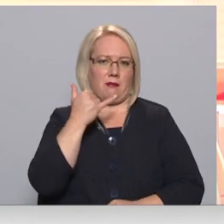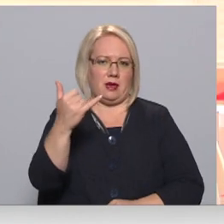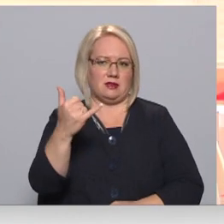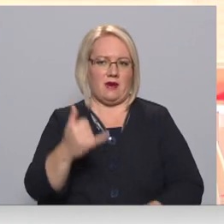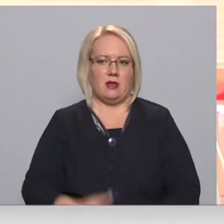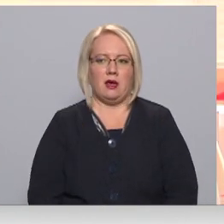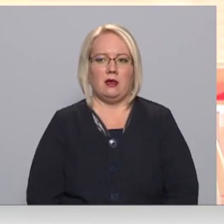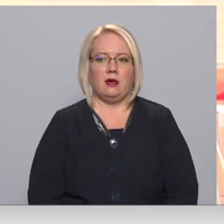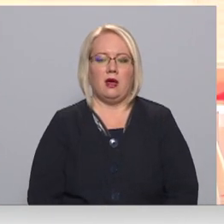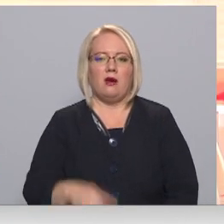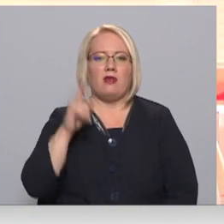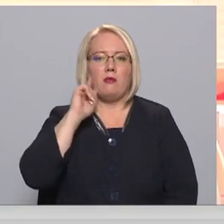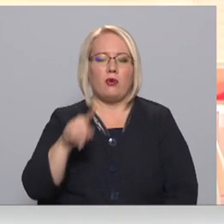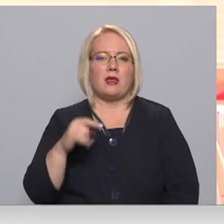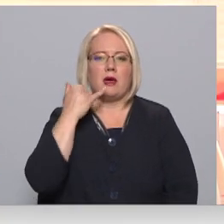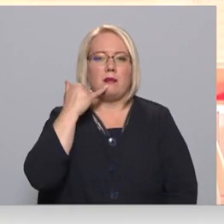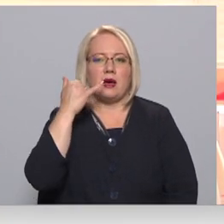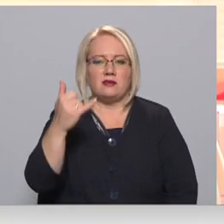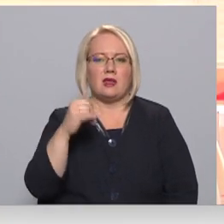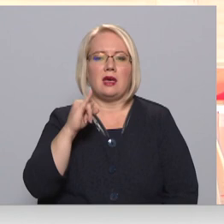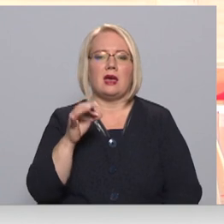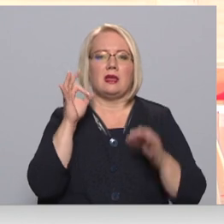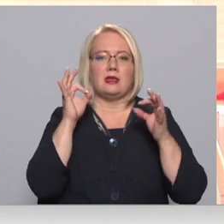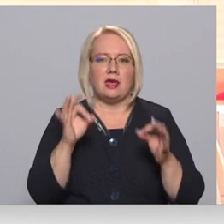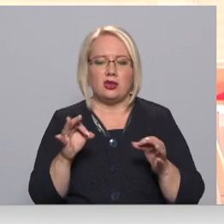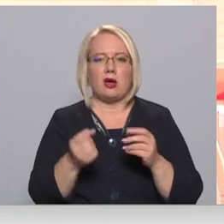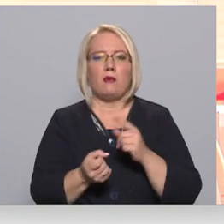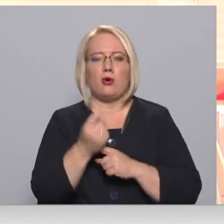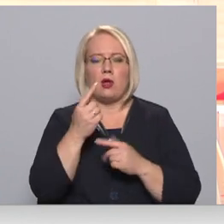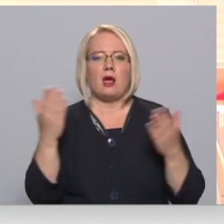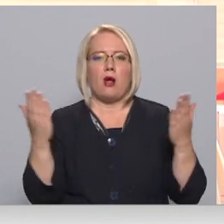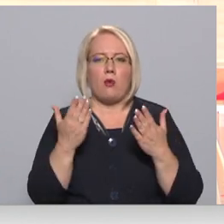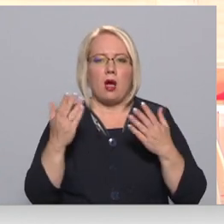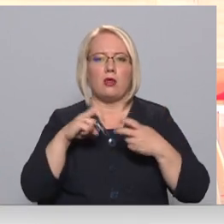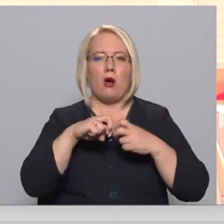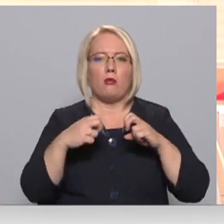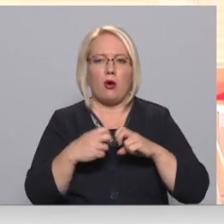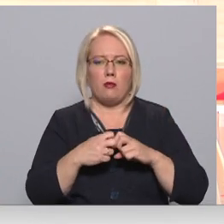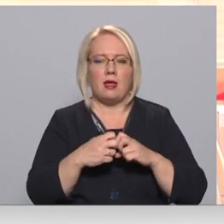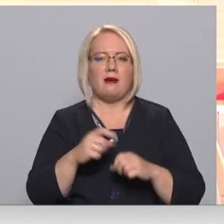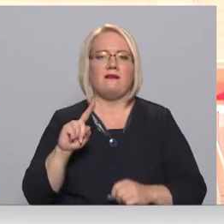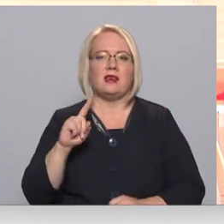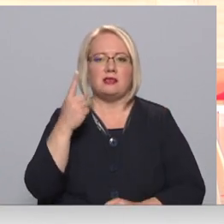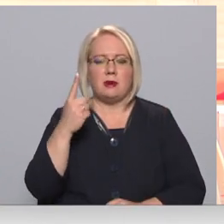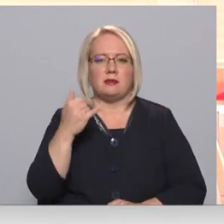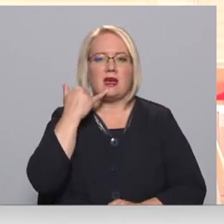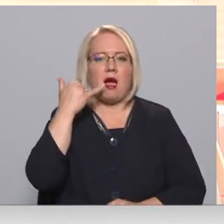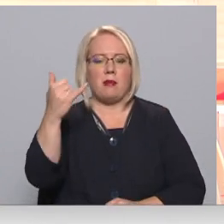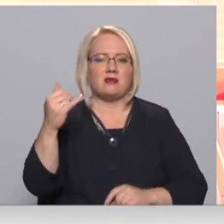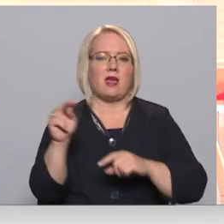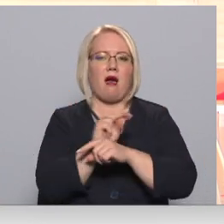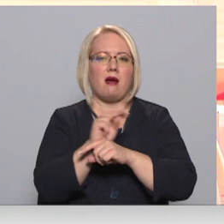laikam 100 reizi pēc kārtas, ka ja tiešām ja rodas kaut kāda problēma, ja, tad no sākuma ir jāsazinās ar ārstniecības